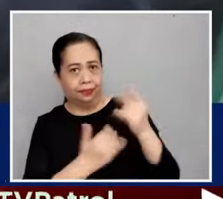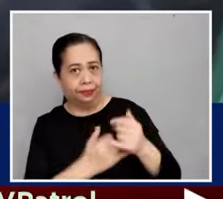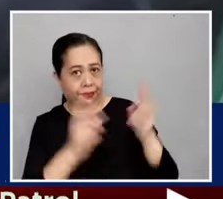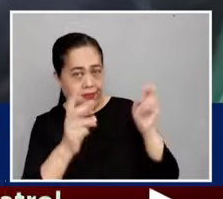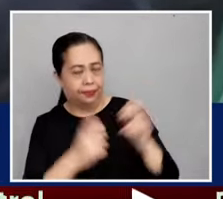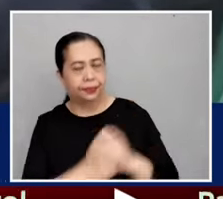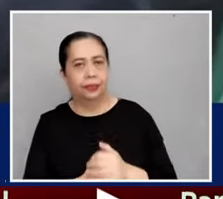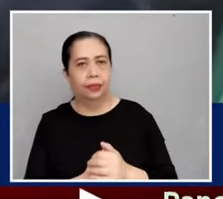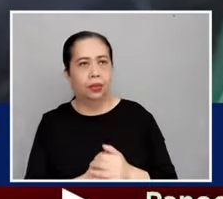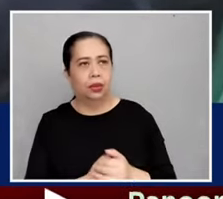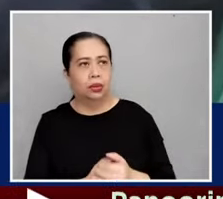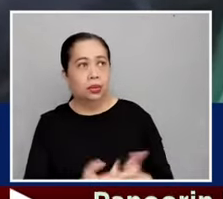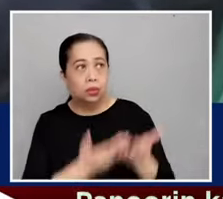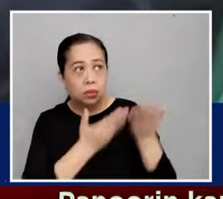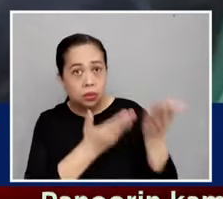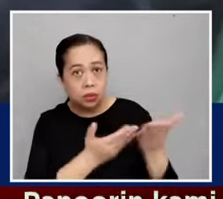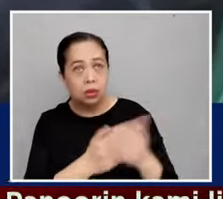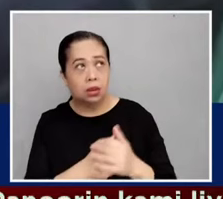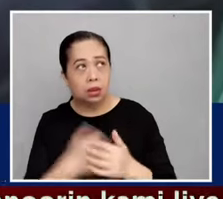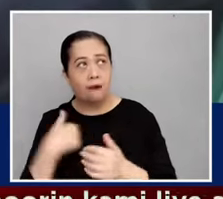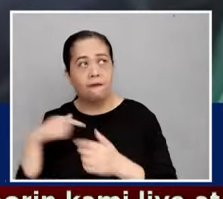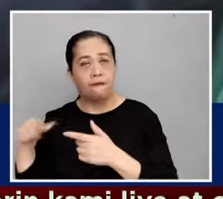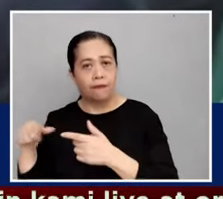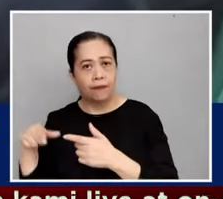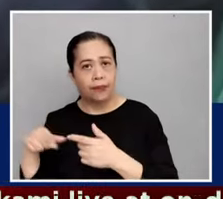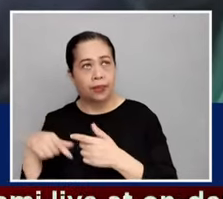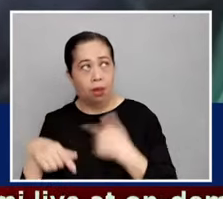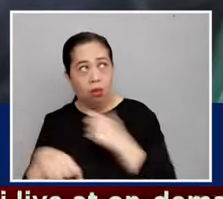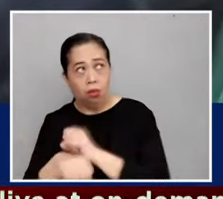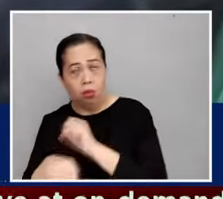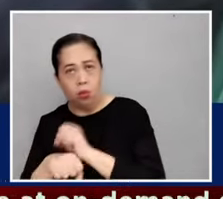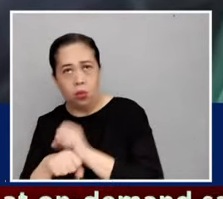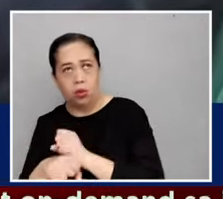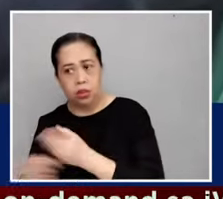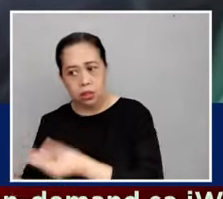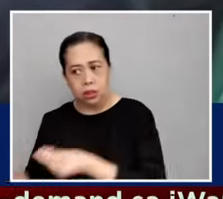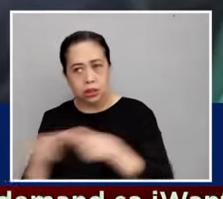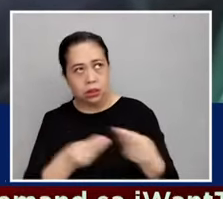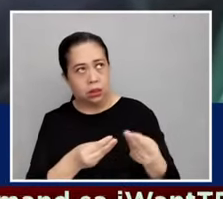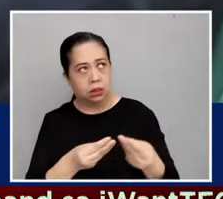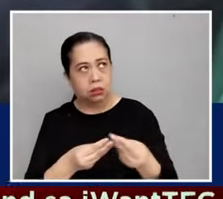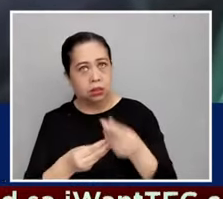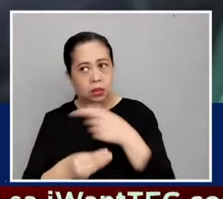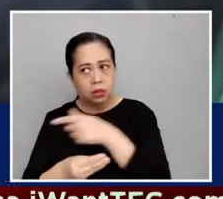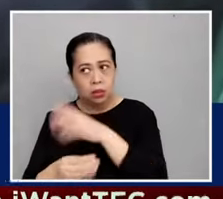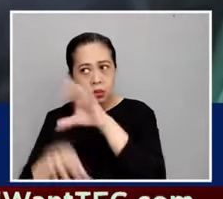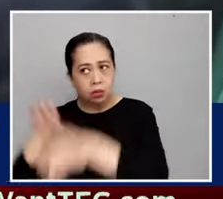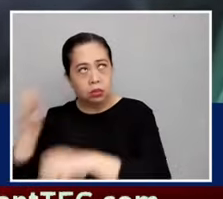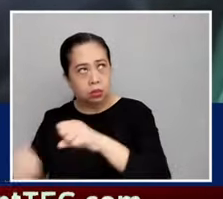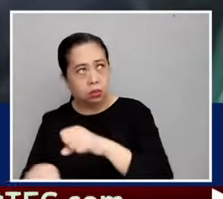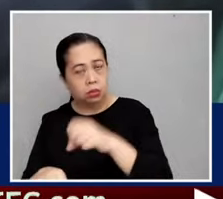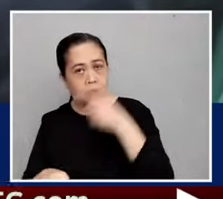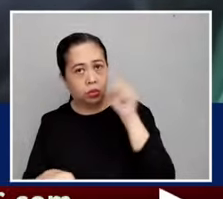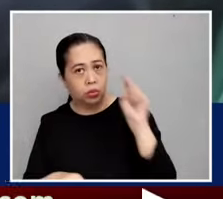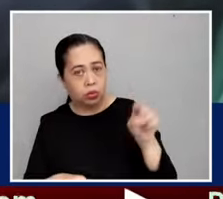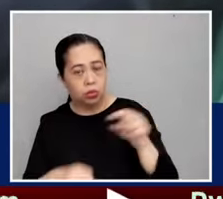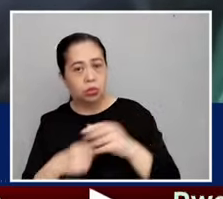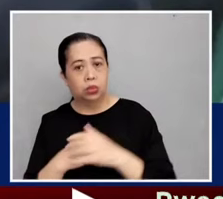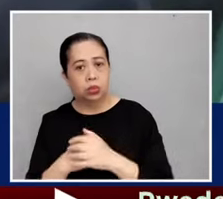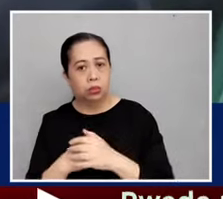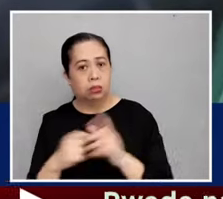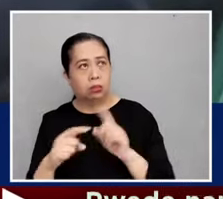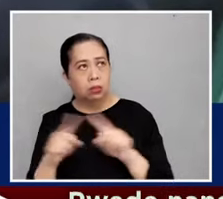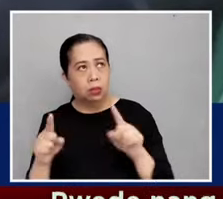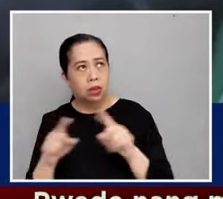ang offer nila is magtatrabaho sila, magbibigay sila ng trabaho sa PDEA. And